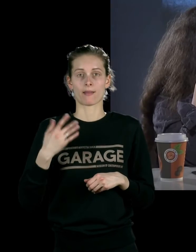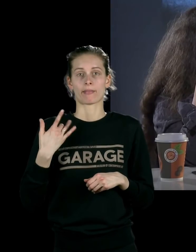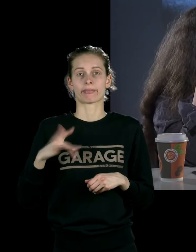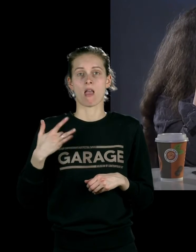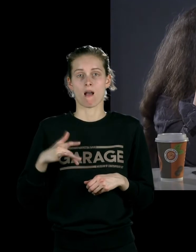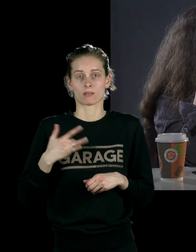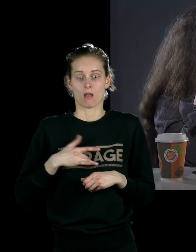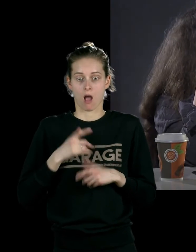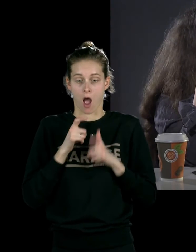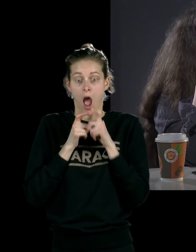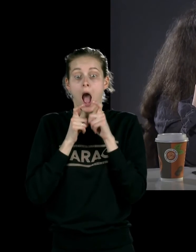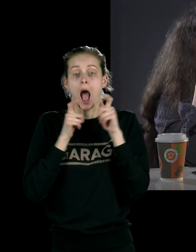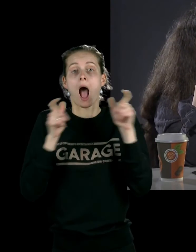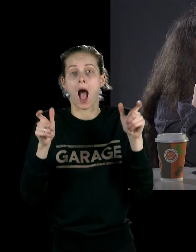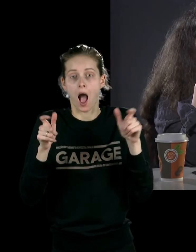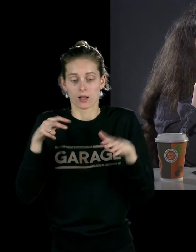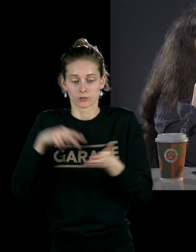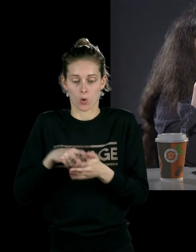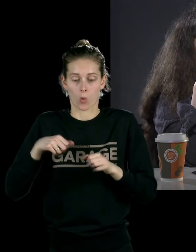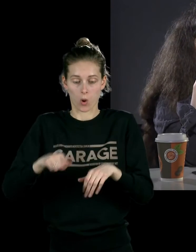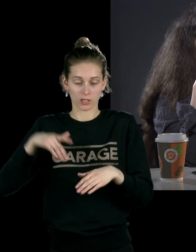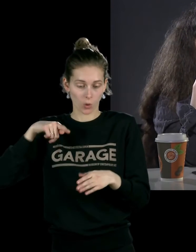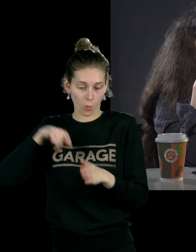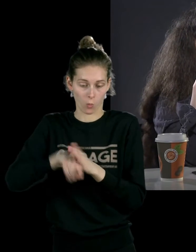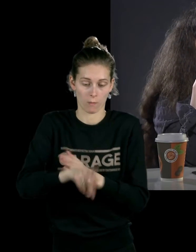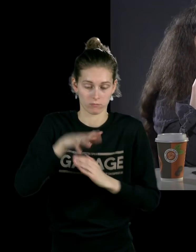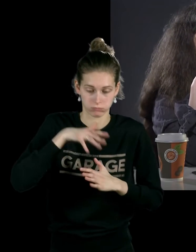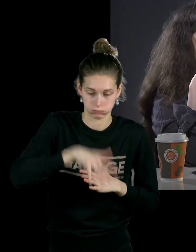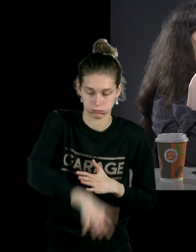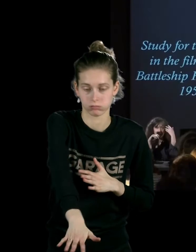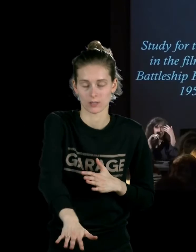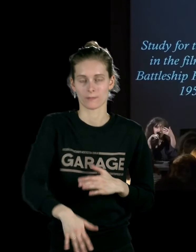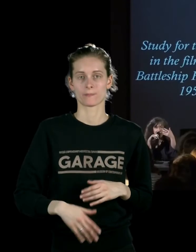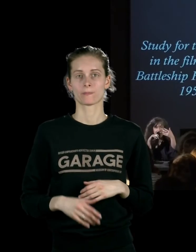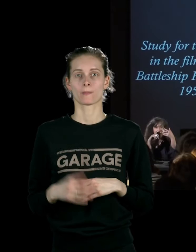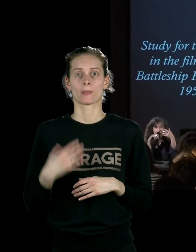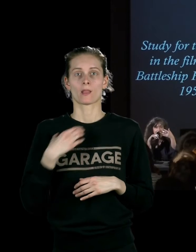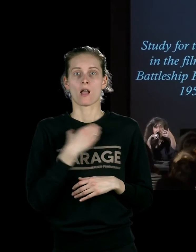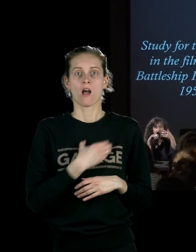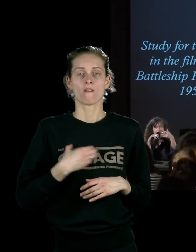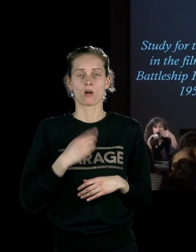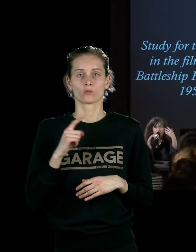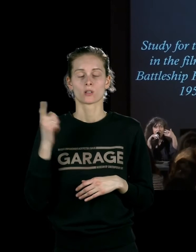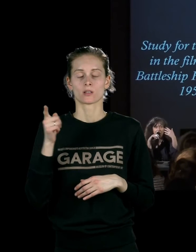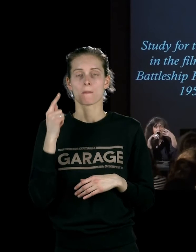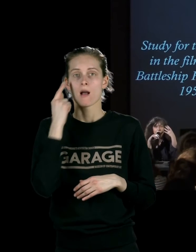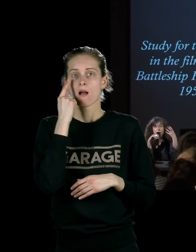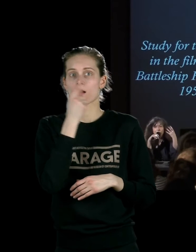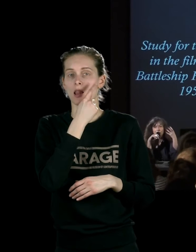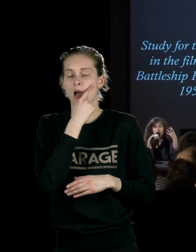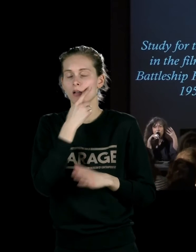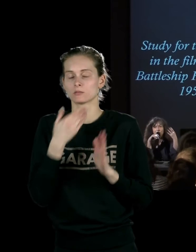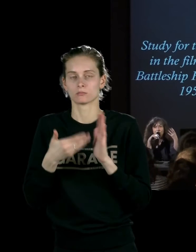для Бэкона, который он будет цитировать. Очень важно вот это самое исчезновение глаз, появление, когда